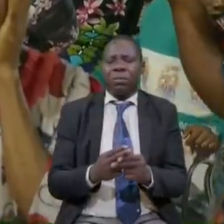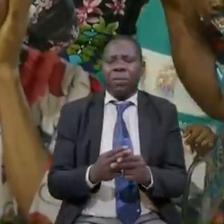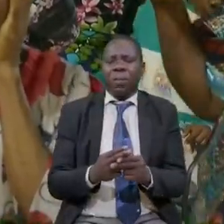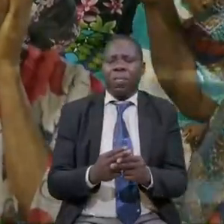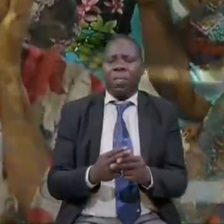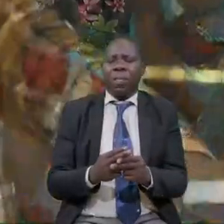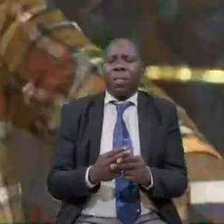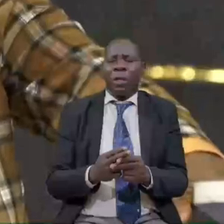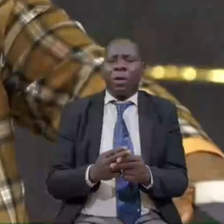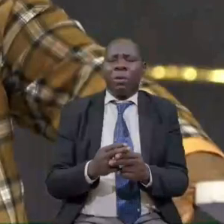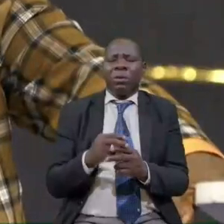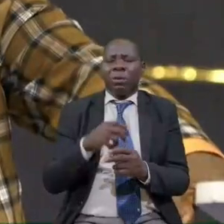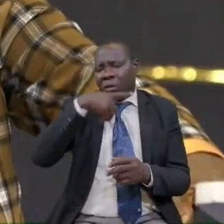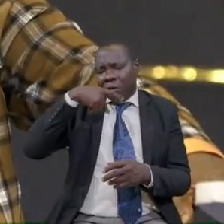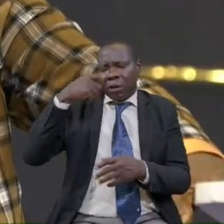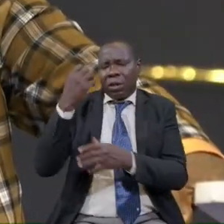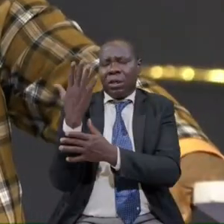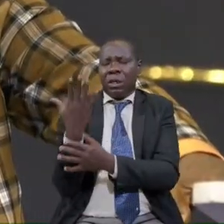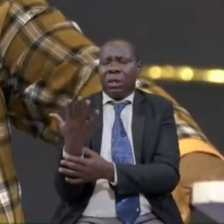Les mains sèches,